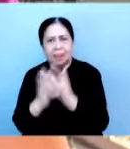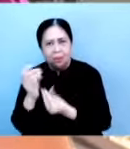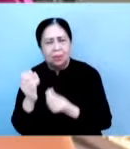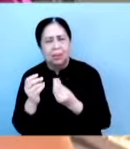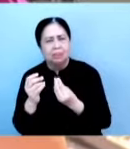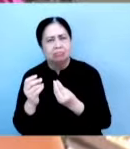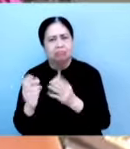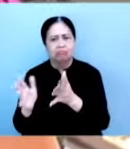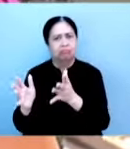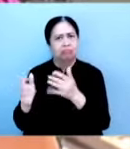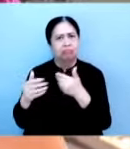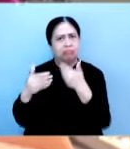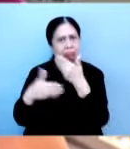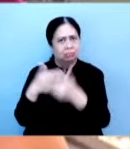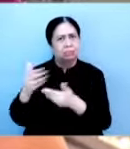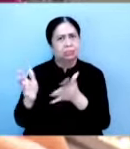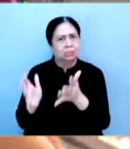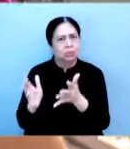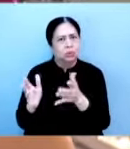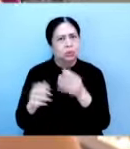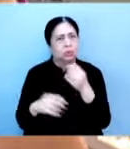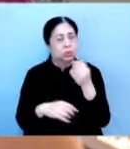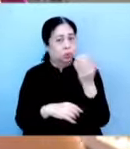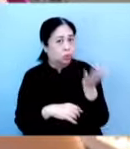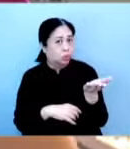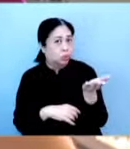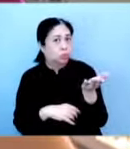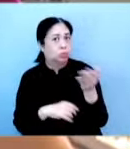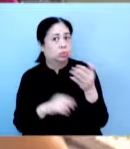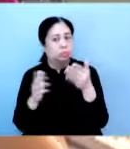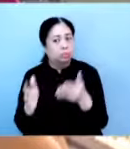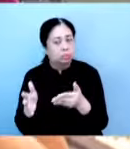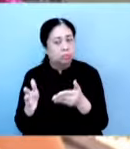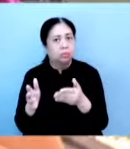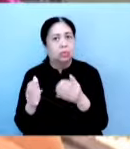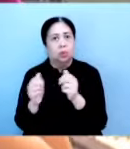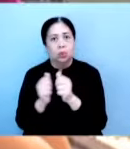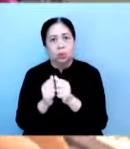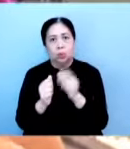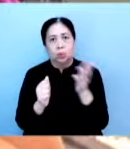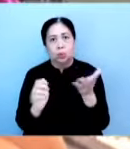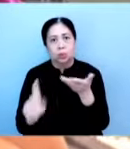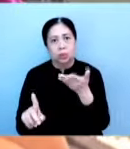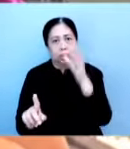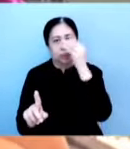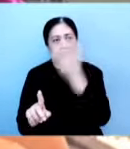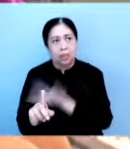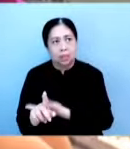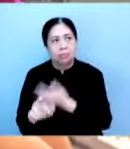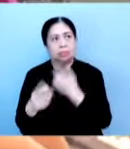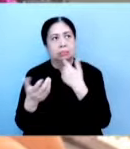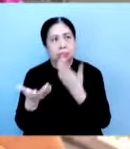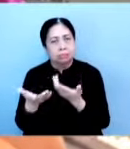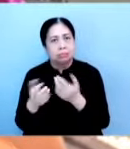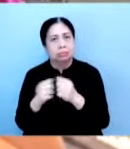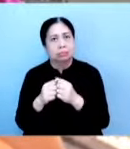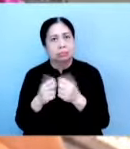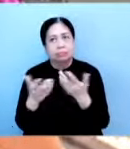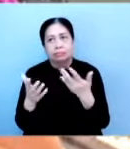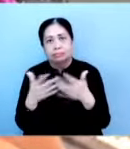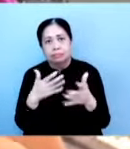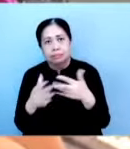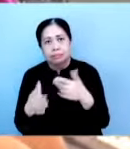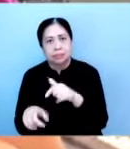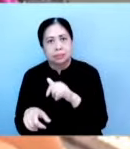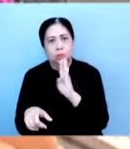no and you the way you are doing this with evo tells me na at the end of the day evo